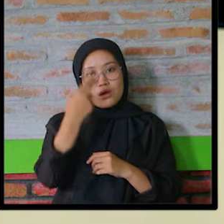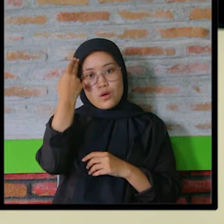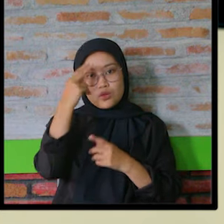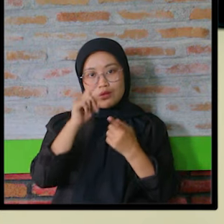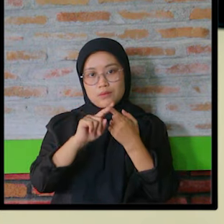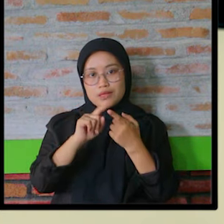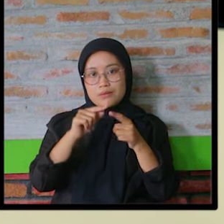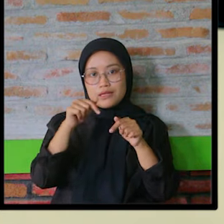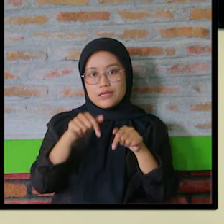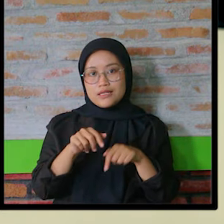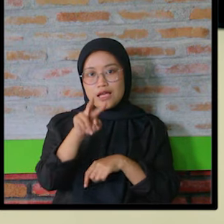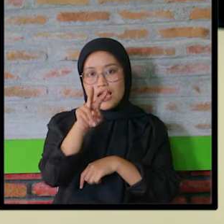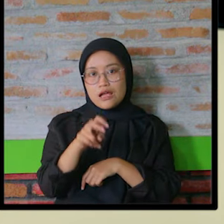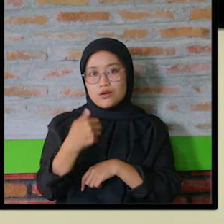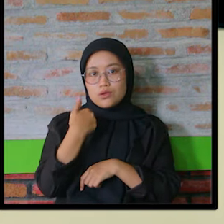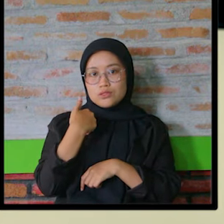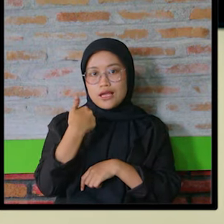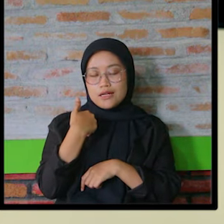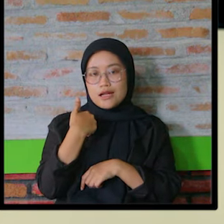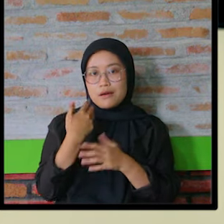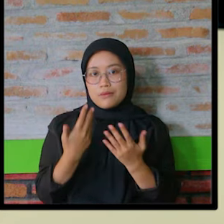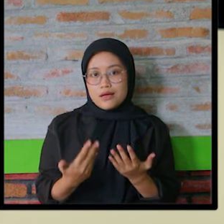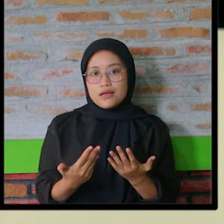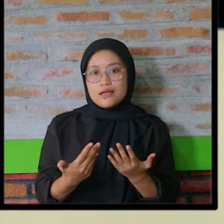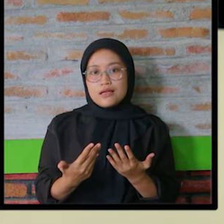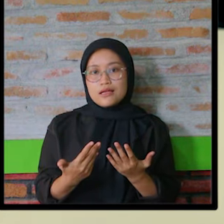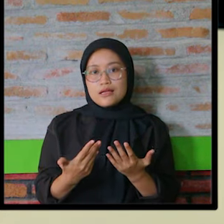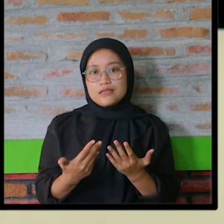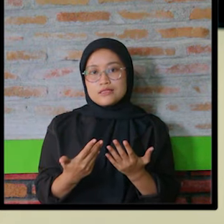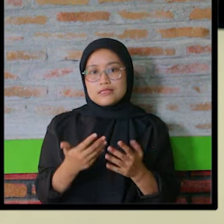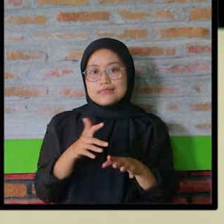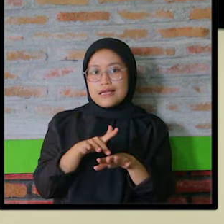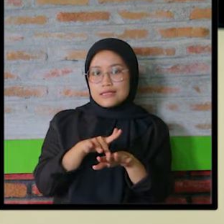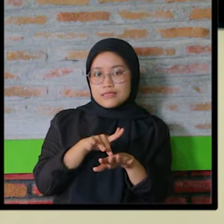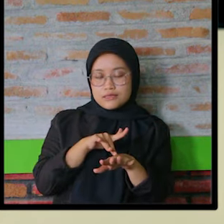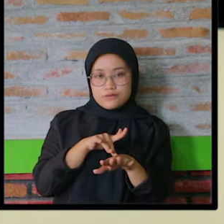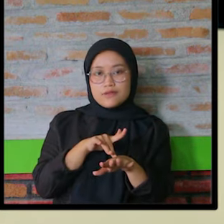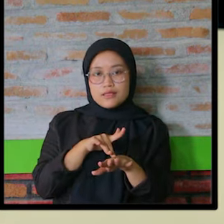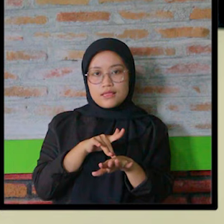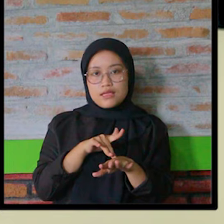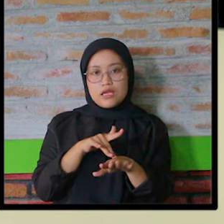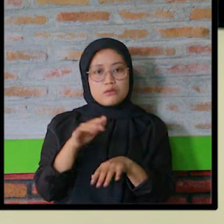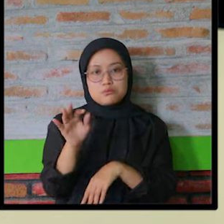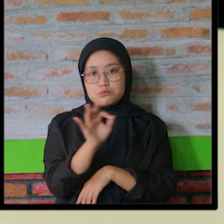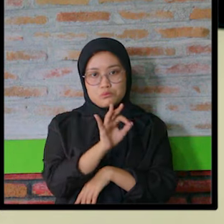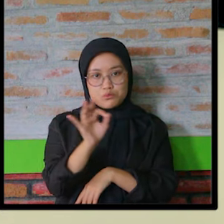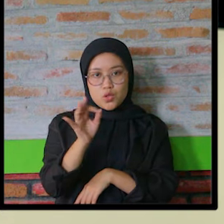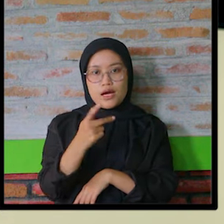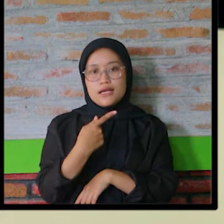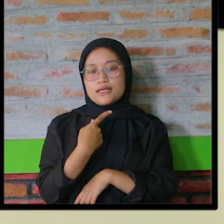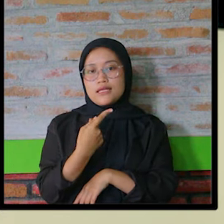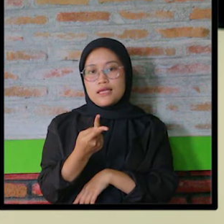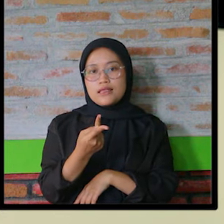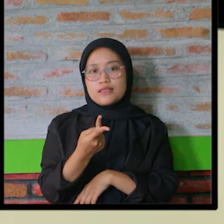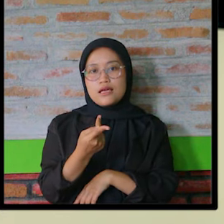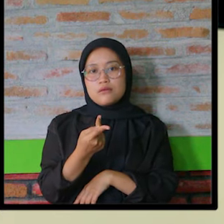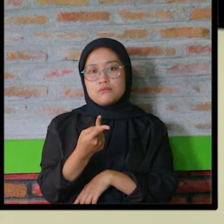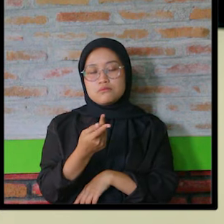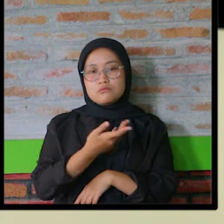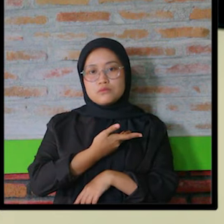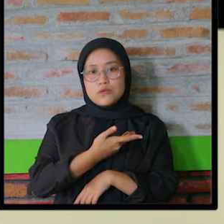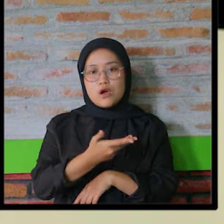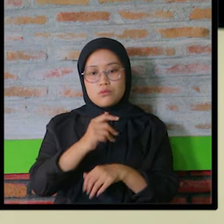teman-teman ini harus ada ee namanya sensitivity Ya bukan kita